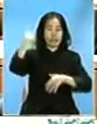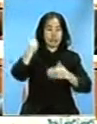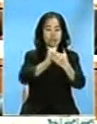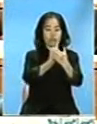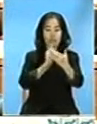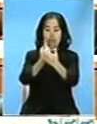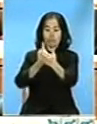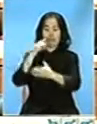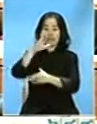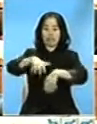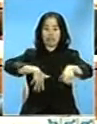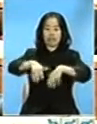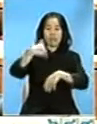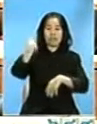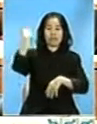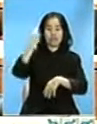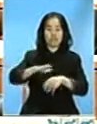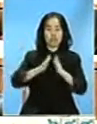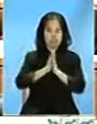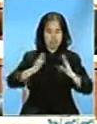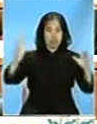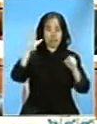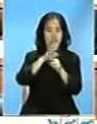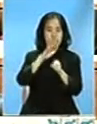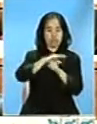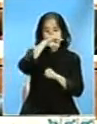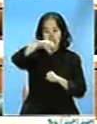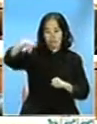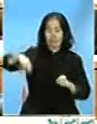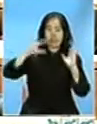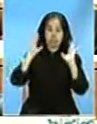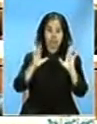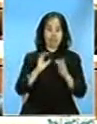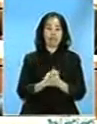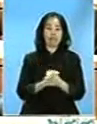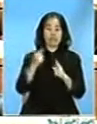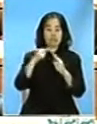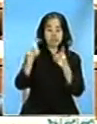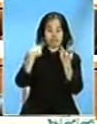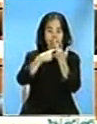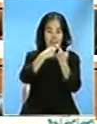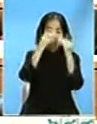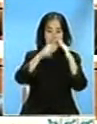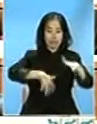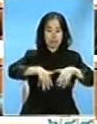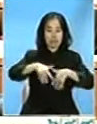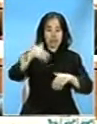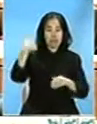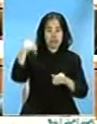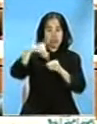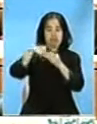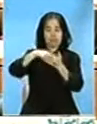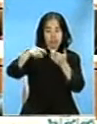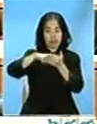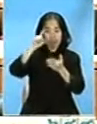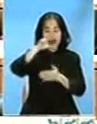องประชาชนในท้องถิ่นอยู่มากพอสมควรเดิมกำหนดจำนวนประชากรไว้ในระดับหนึ่งสำหรับการเลือกตั้งสสหรือส